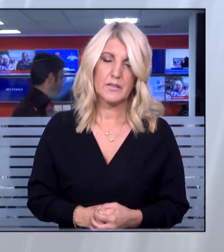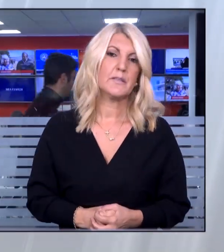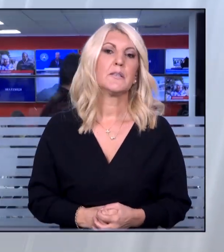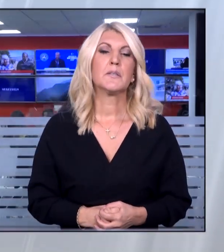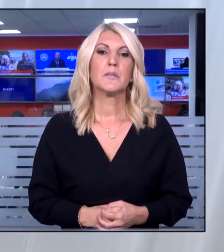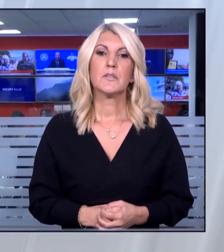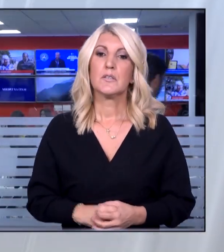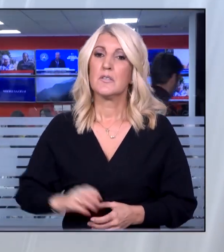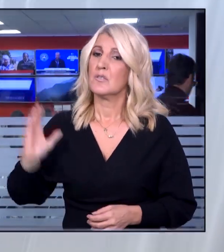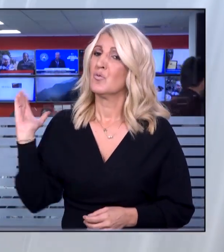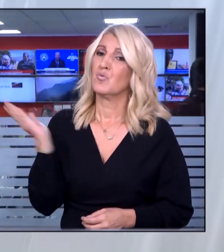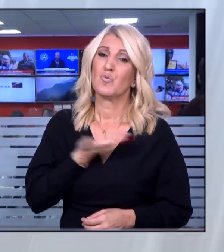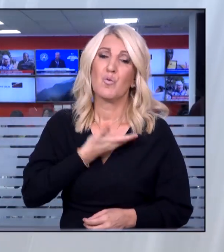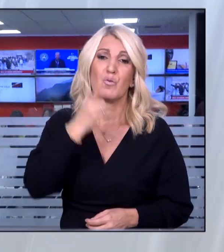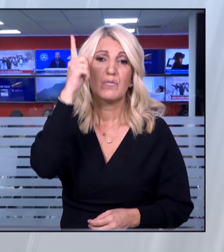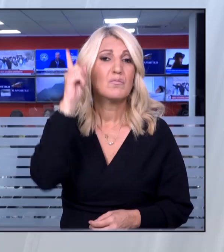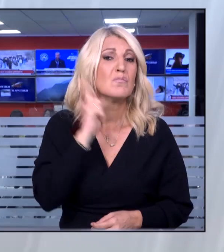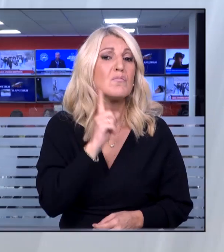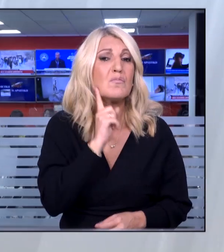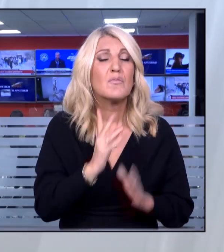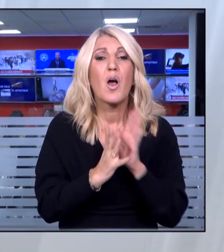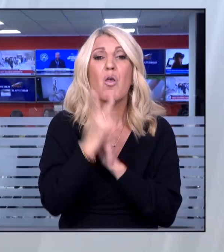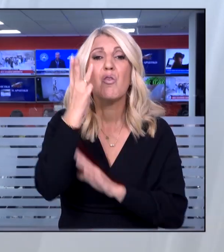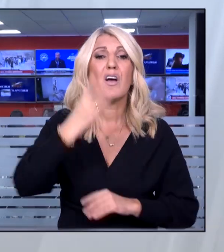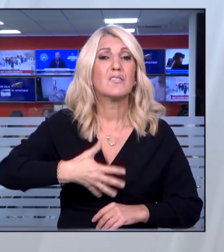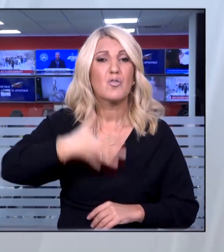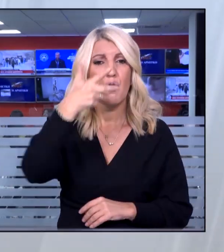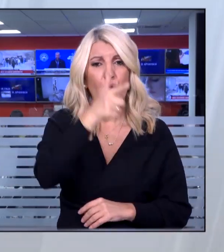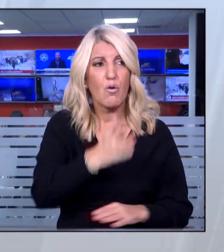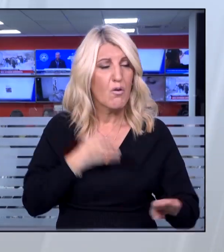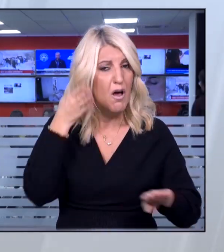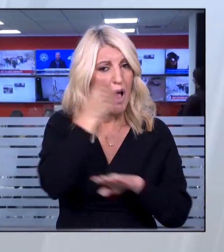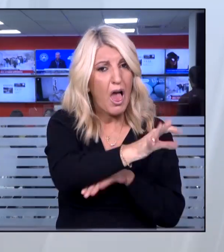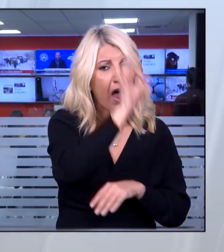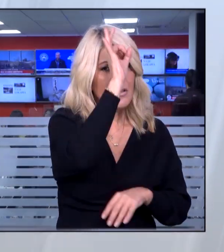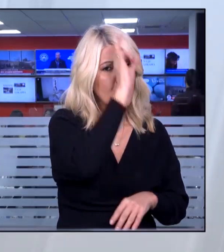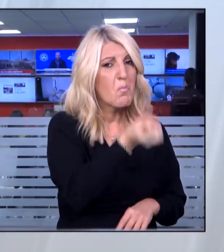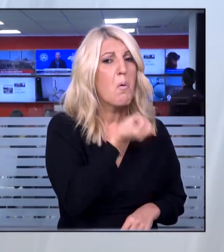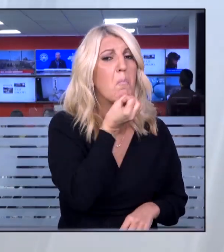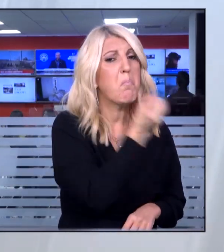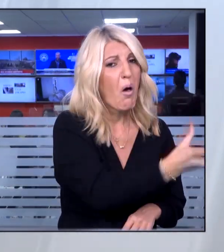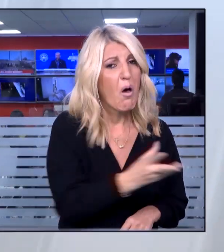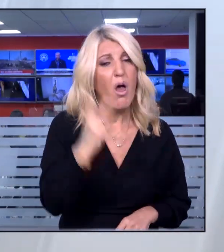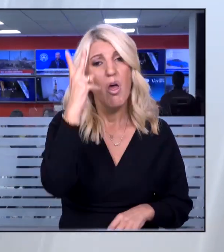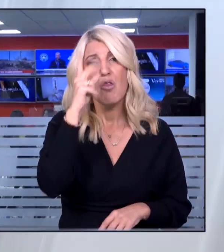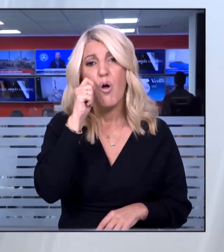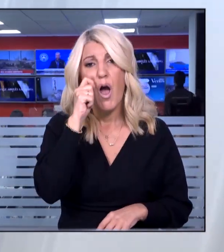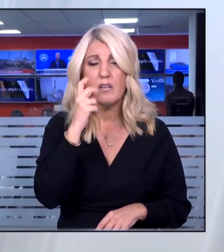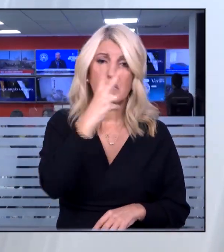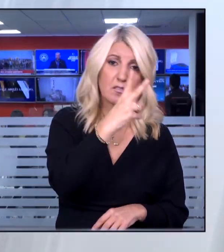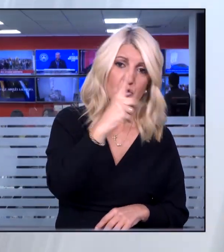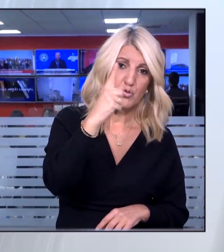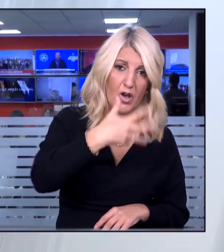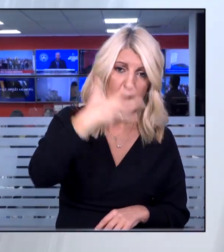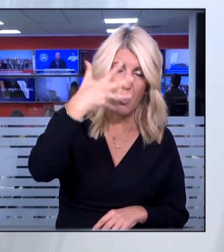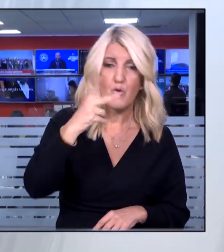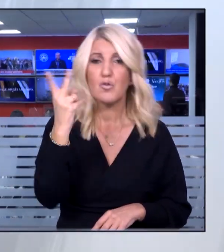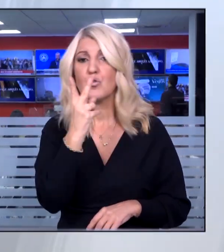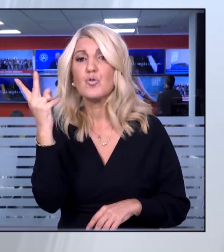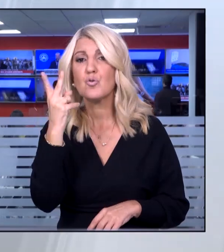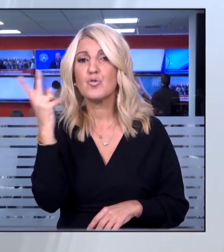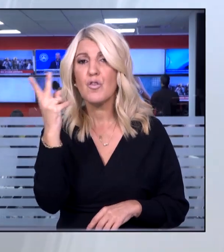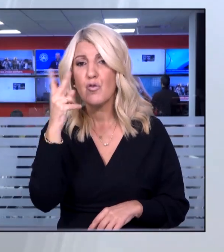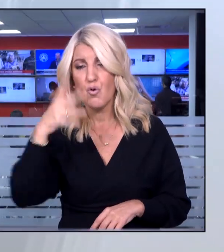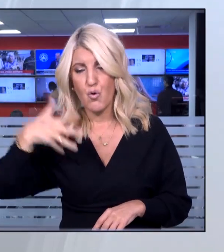Φρικιαστικές στιγμές για ένα 13χρονο κορίτσι που κατήγγειλε ότι βιάστηκε ομαδικά από δύο άνδρες 21 και 22 ετών αντίστοιχα, οι